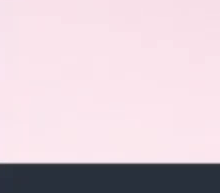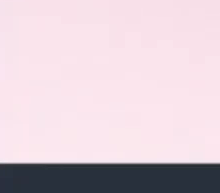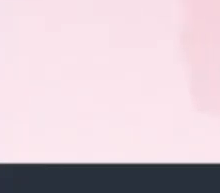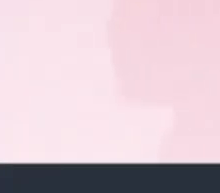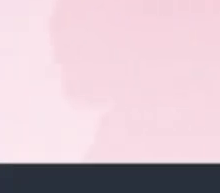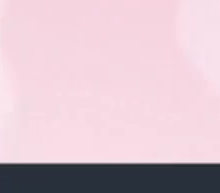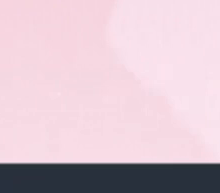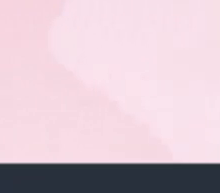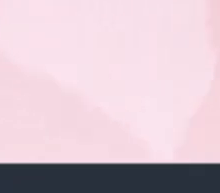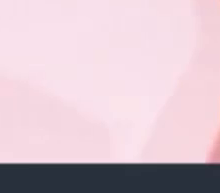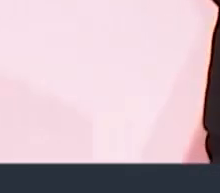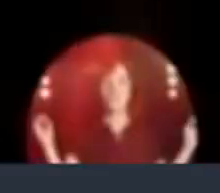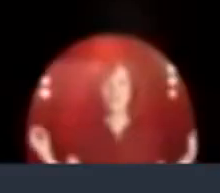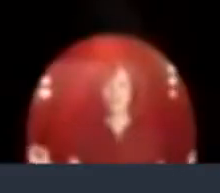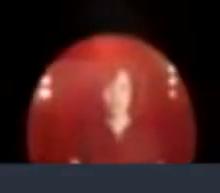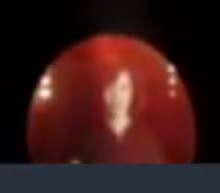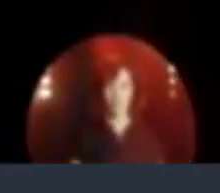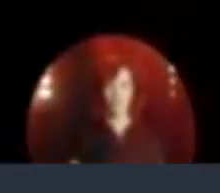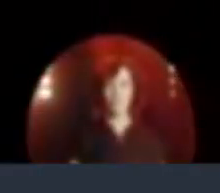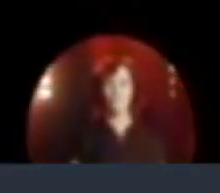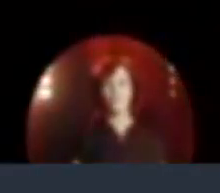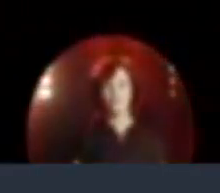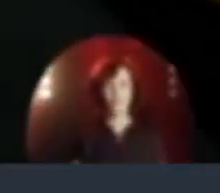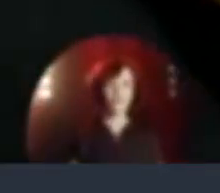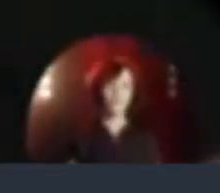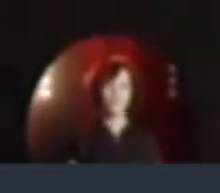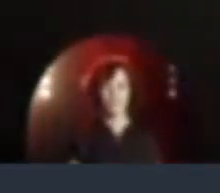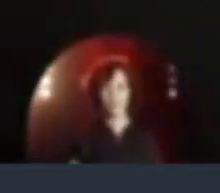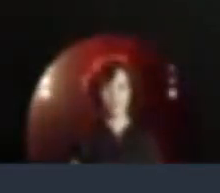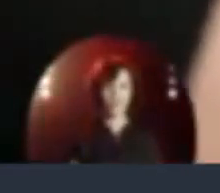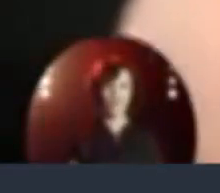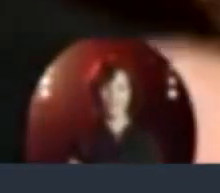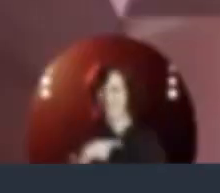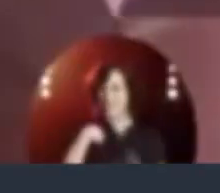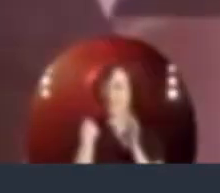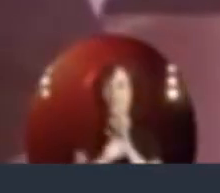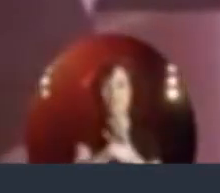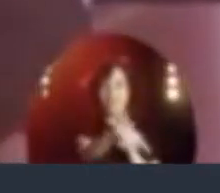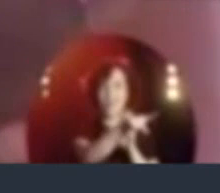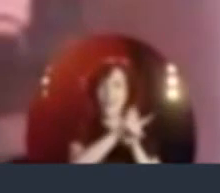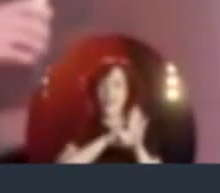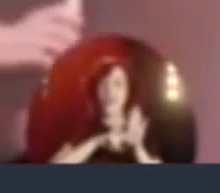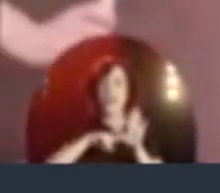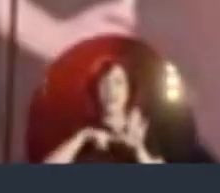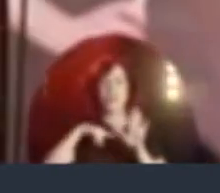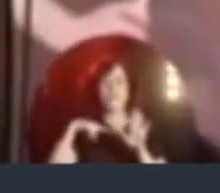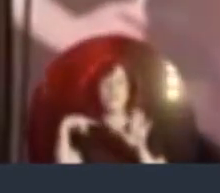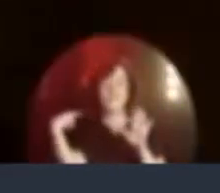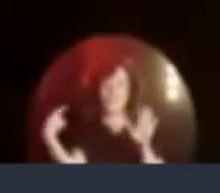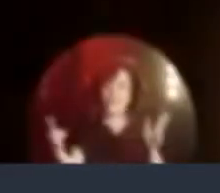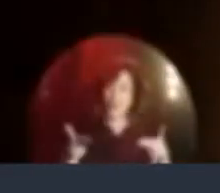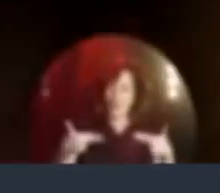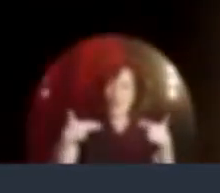מצליחים מובילי מיזם כולולם במשימה שבימינו נראית בלתי אפשרית, לאחד את הקצוות השונים בחברה.